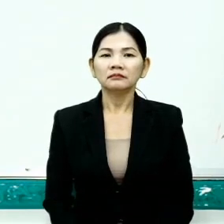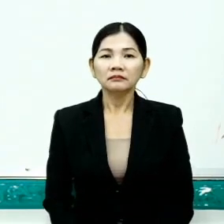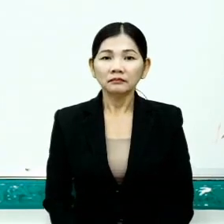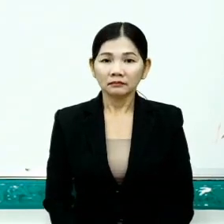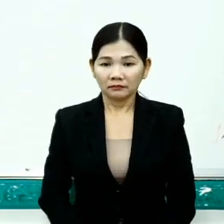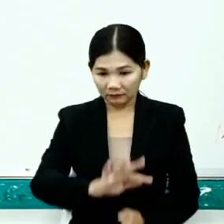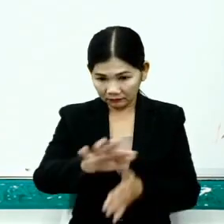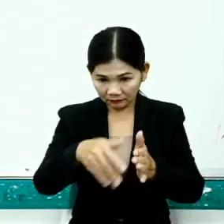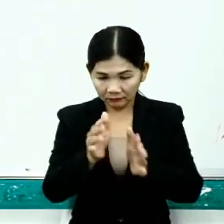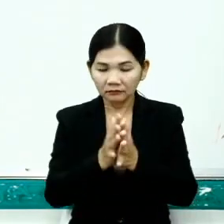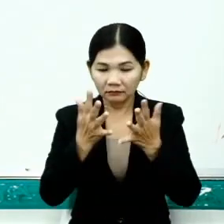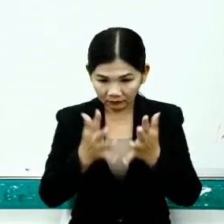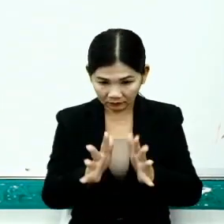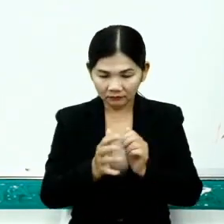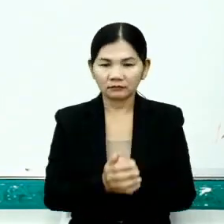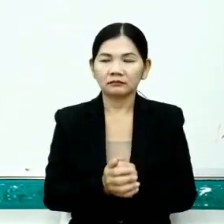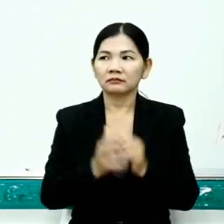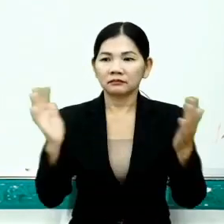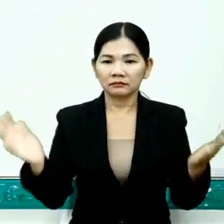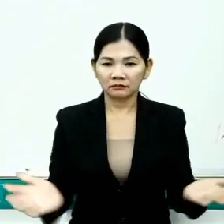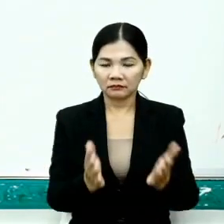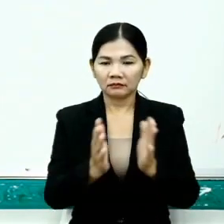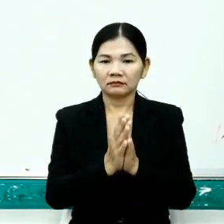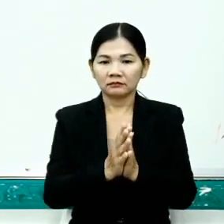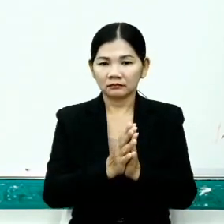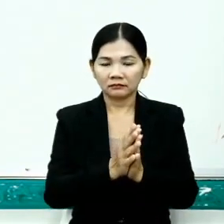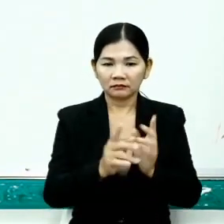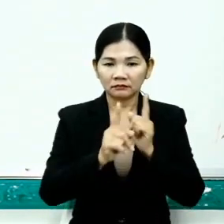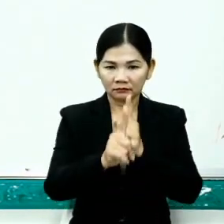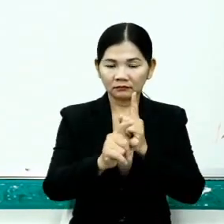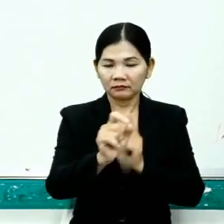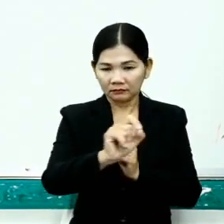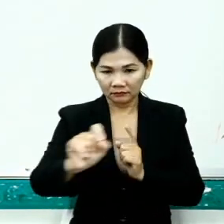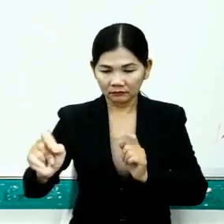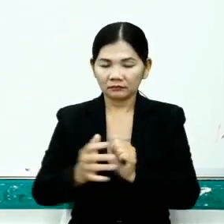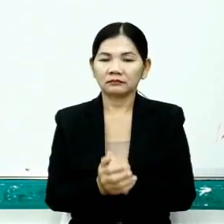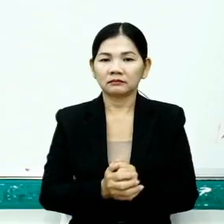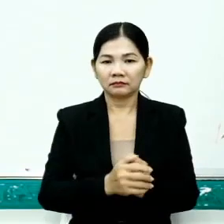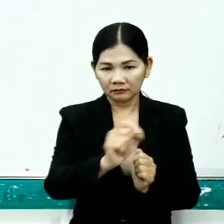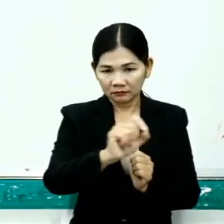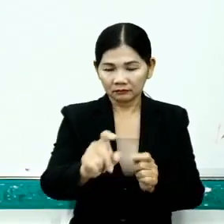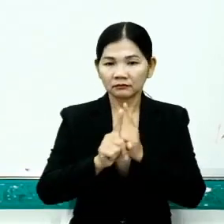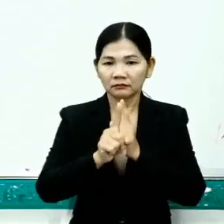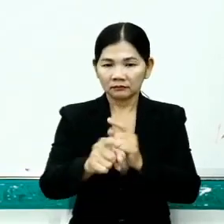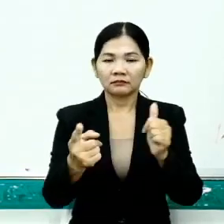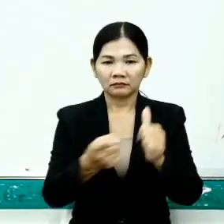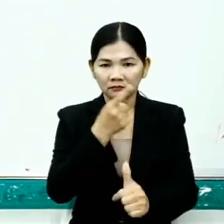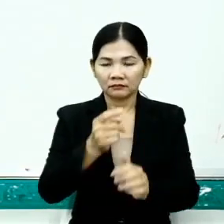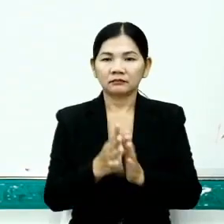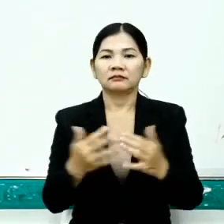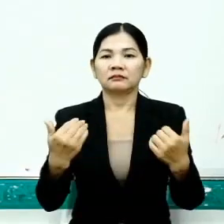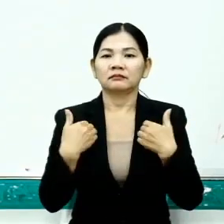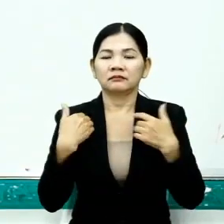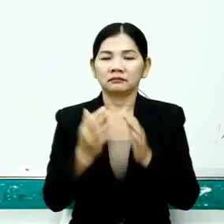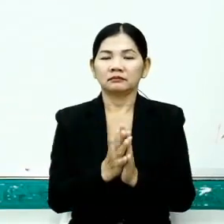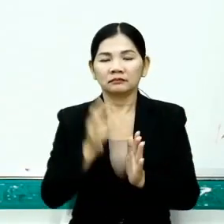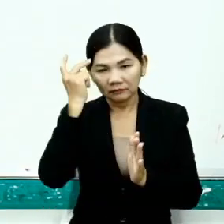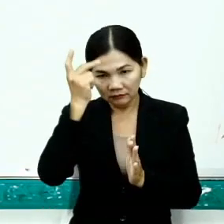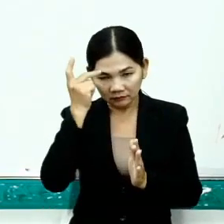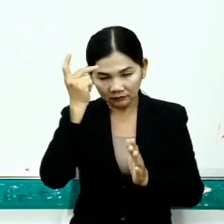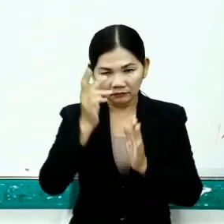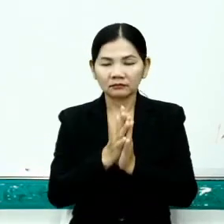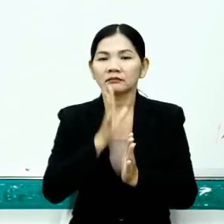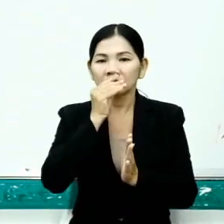ចាអរគុណបាទរួចរាល់ហើយអ្នកគ្រូណែនាំពីរបៀបសរសេរតាមអានការសរសេរតាមអានមុននឹងសរសេរយើងត្រូវគិត